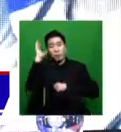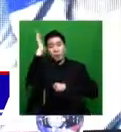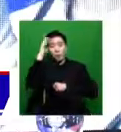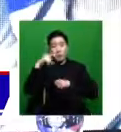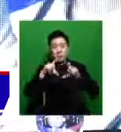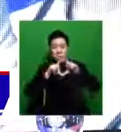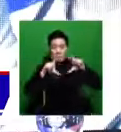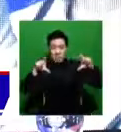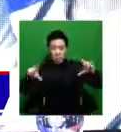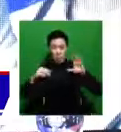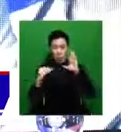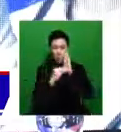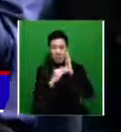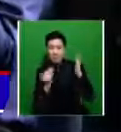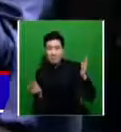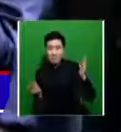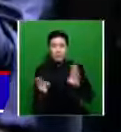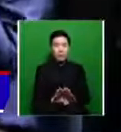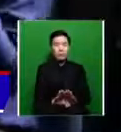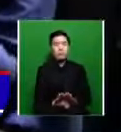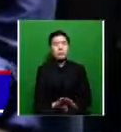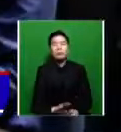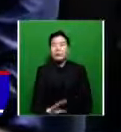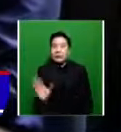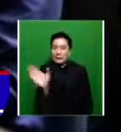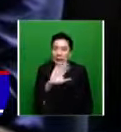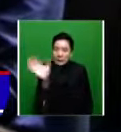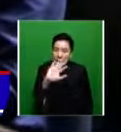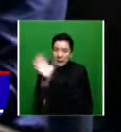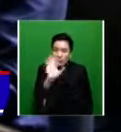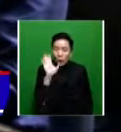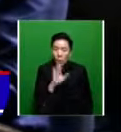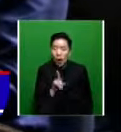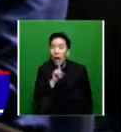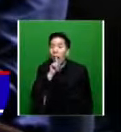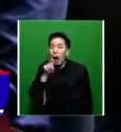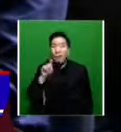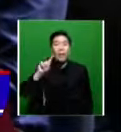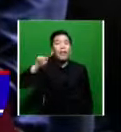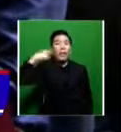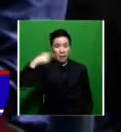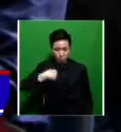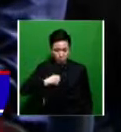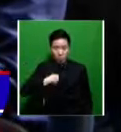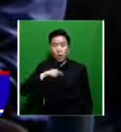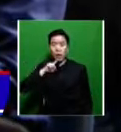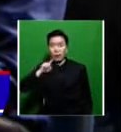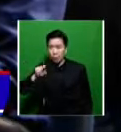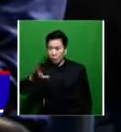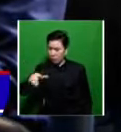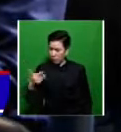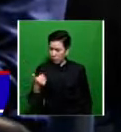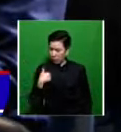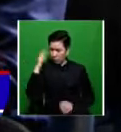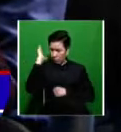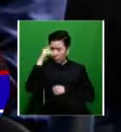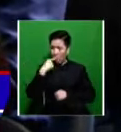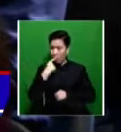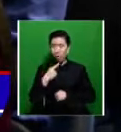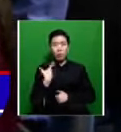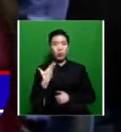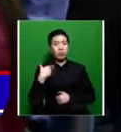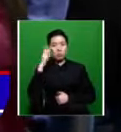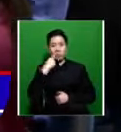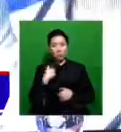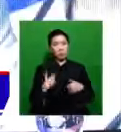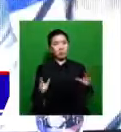าดหัวว่าปิดกรุงเทพนี่ไม่ใช่ไม่เป็นจริงนะครับเพราะคนที่ถามท่านคนแรกๆคือผมเองผมก็วิ่งไปถามว่าท่านโฆษกไปพูดคำนี้ได้ยังไง